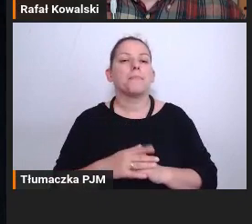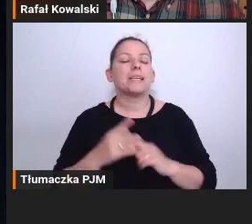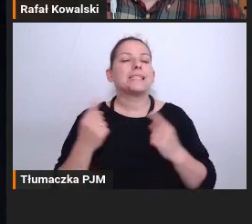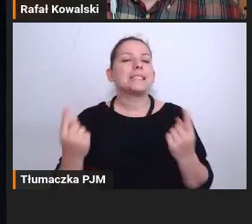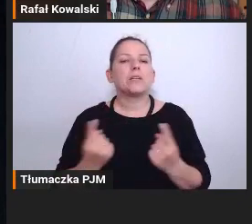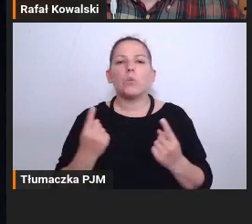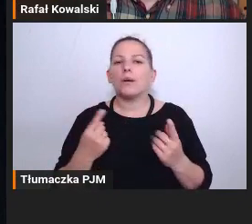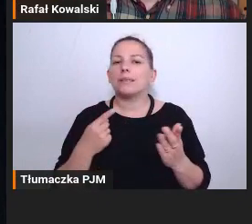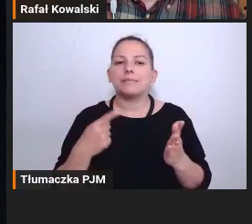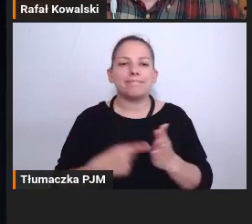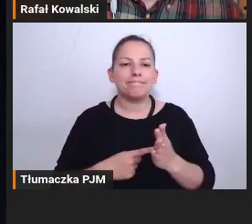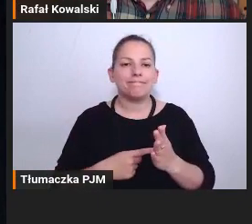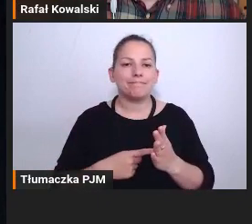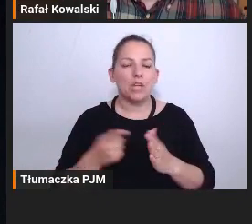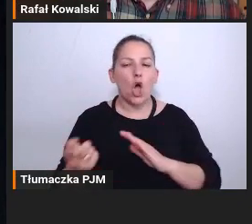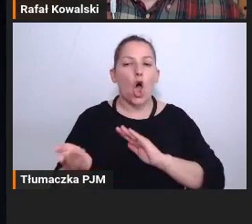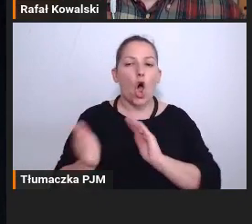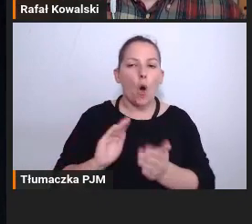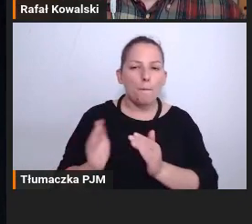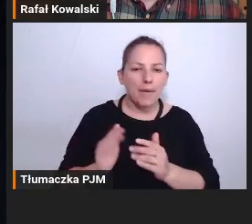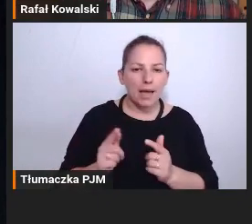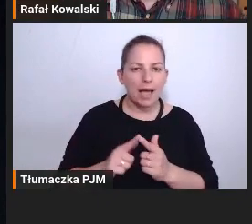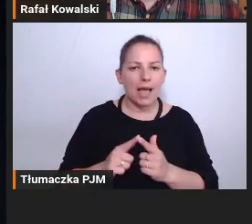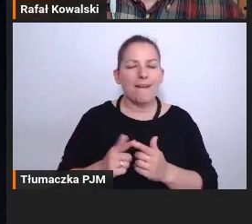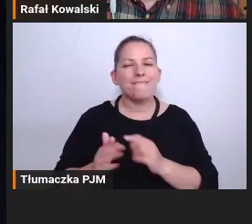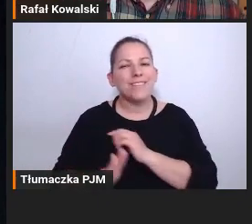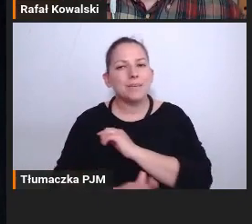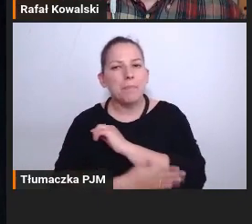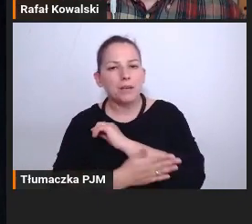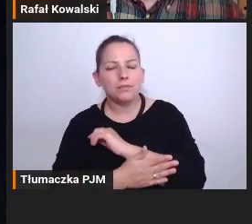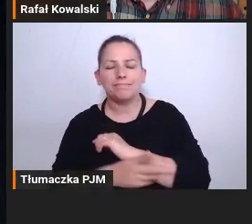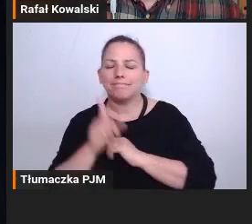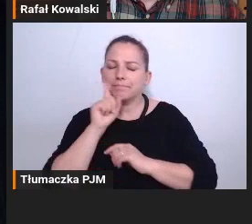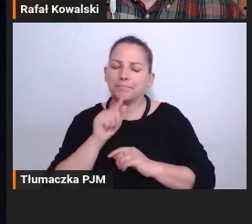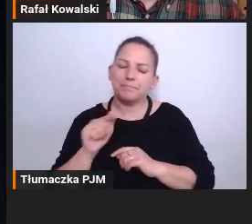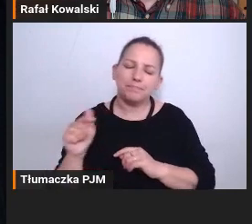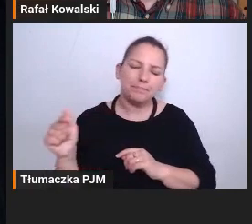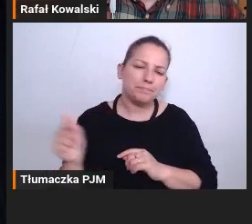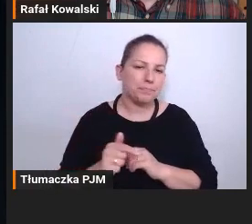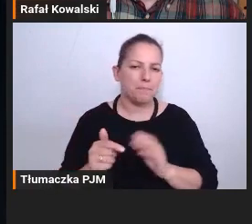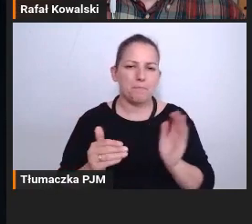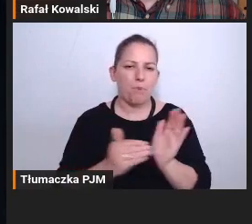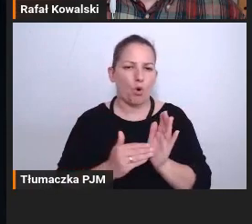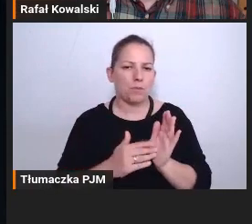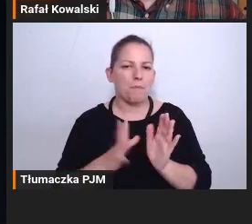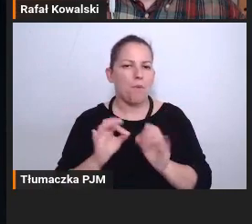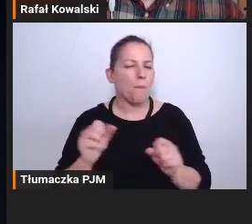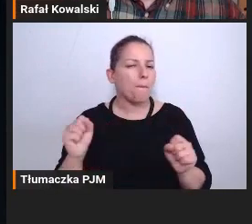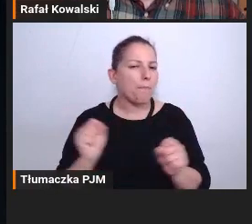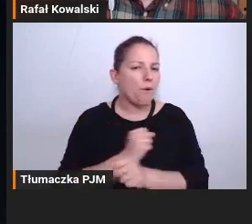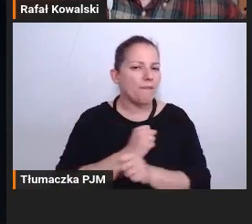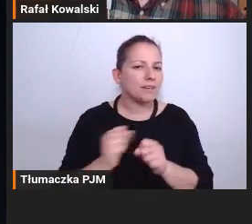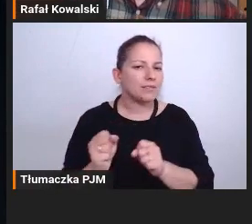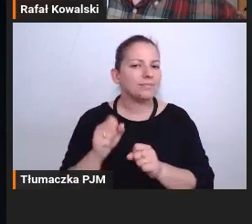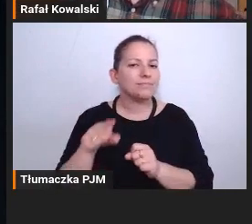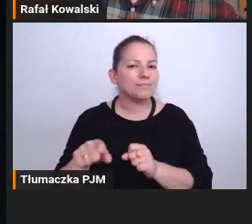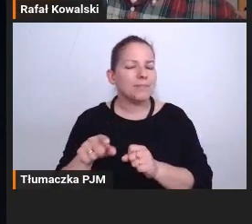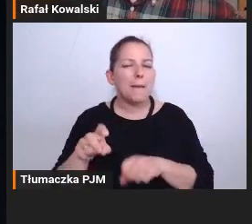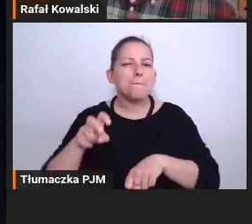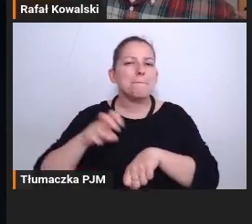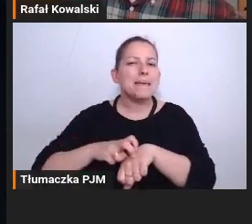sytuacji, w której ta opieka bądź też wsparcie jest konieczne ze względu na jakieś poważne przyczyny